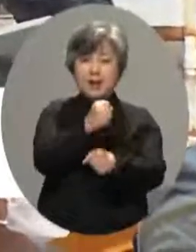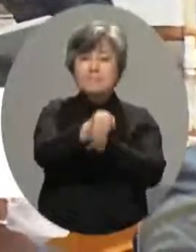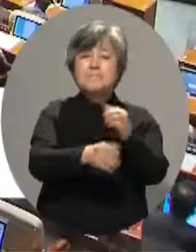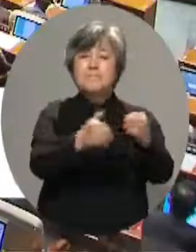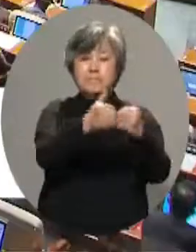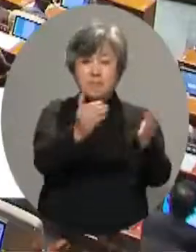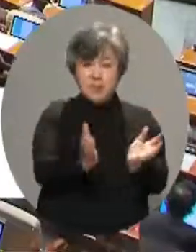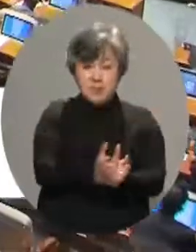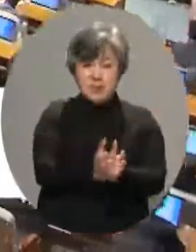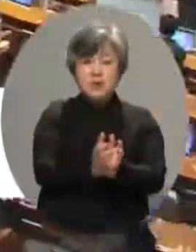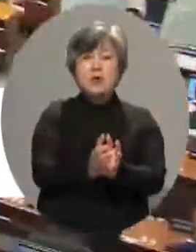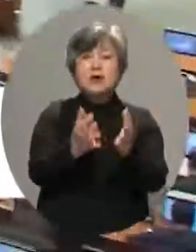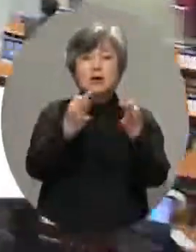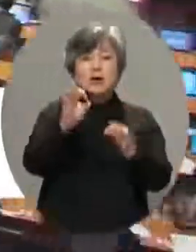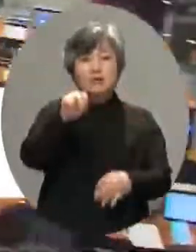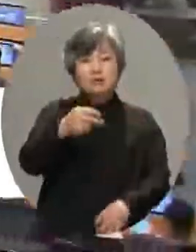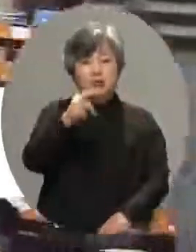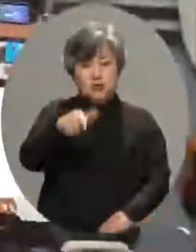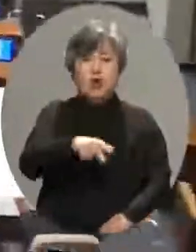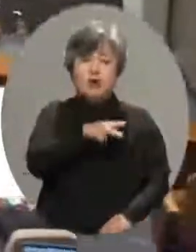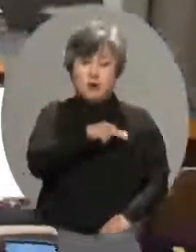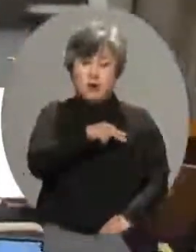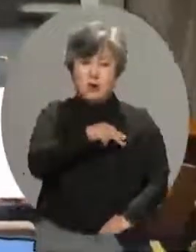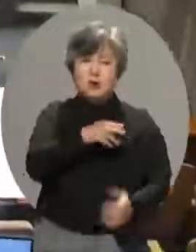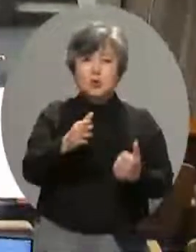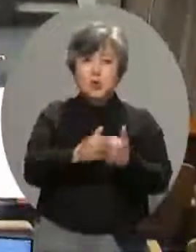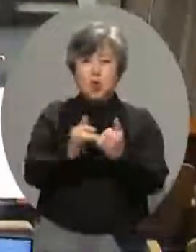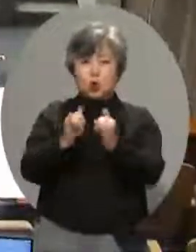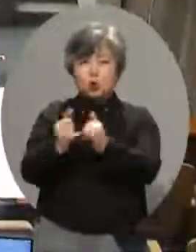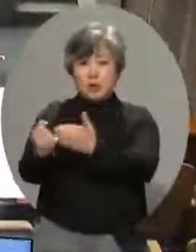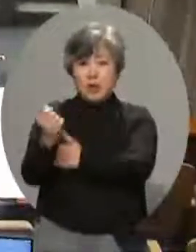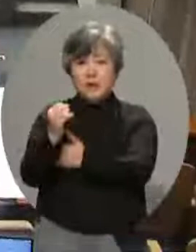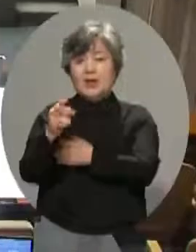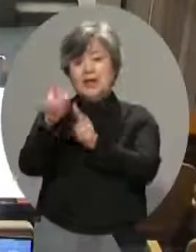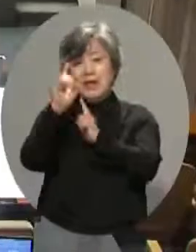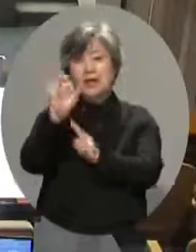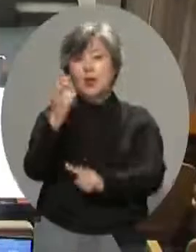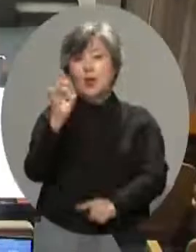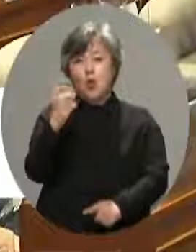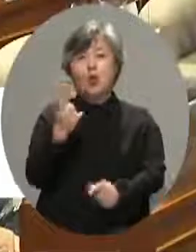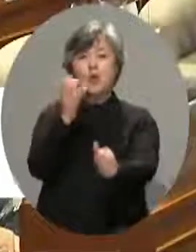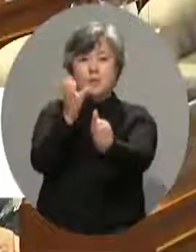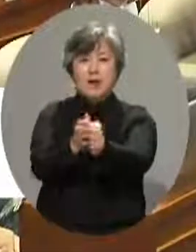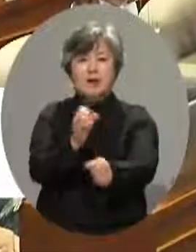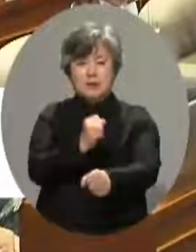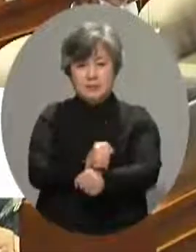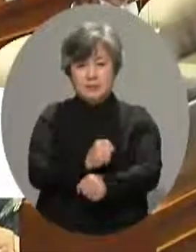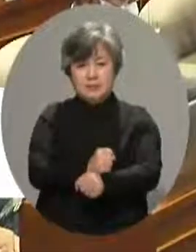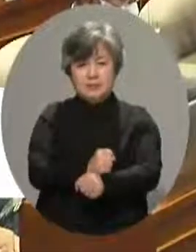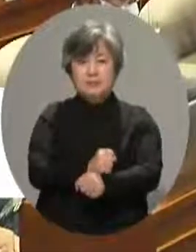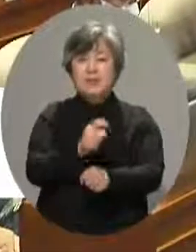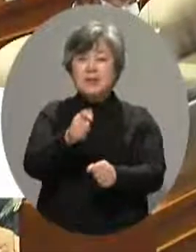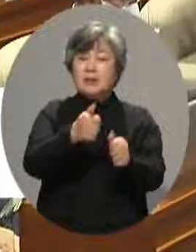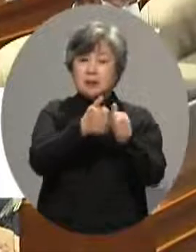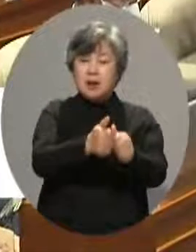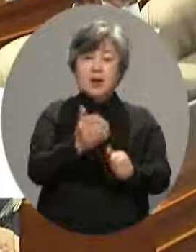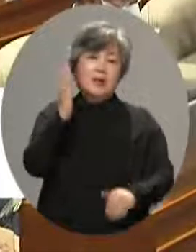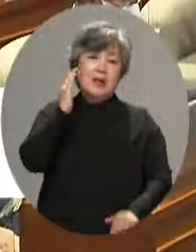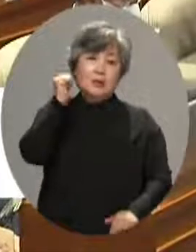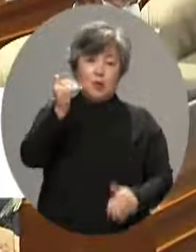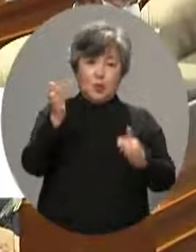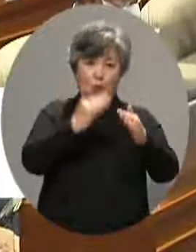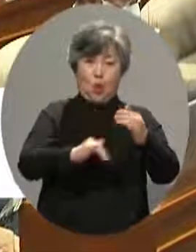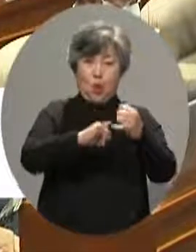민주당은 문체위 간사로 김윤덕 의원을 국민의 힘은 이용호 의원을 각각 지명했습니다 이에 따라 대통령